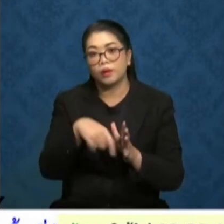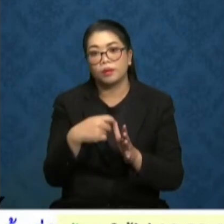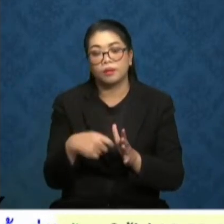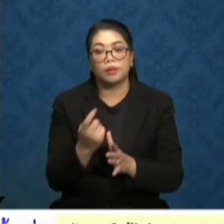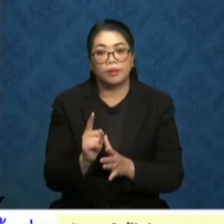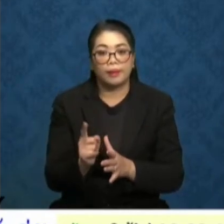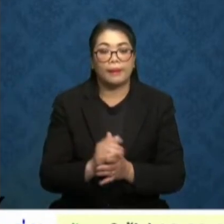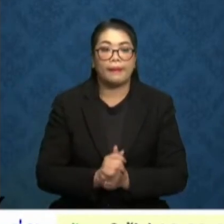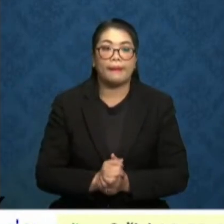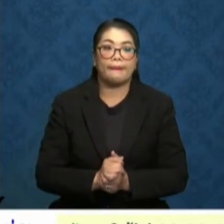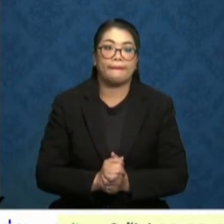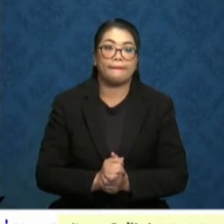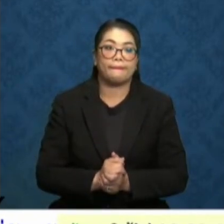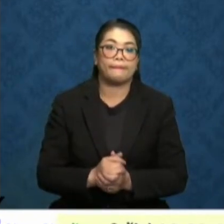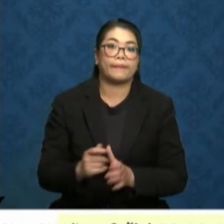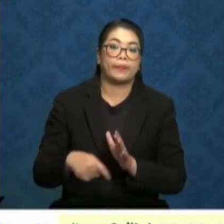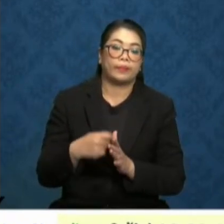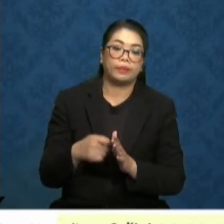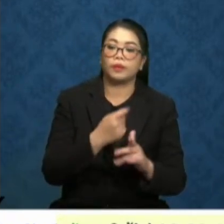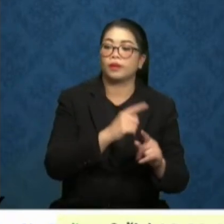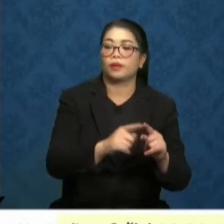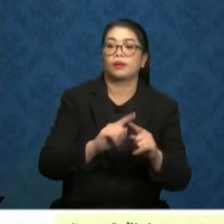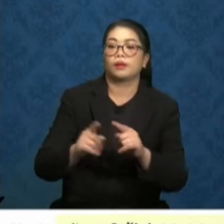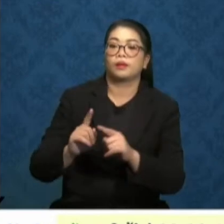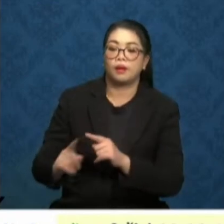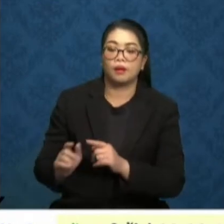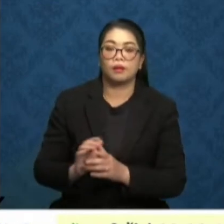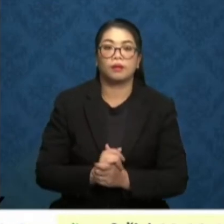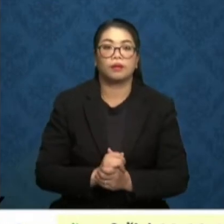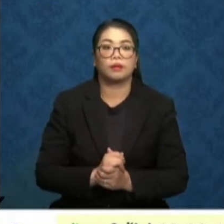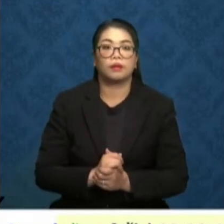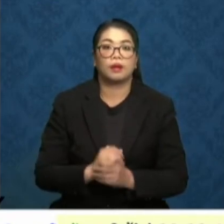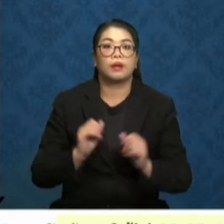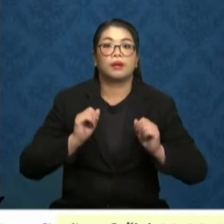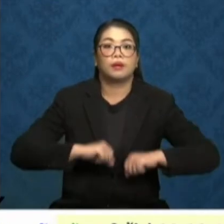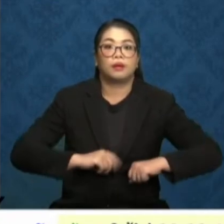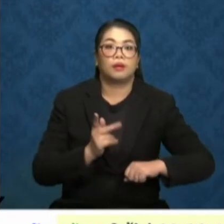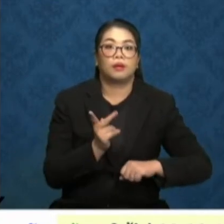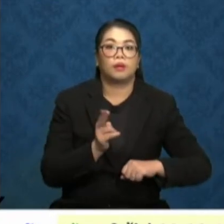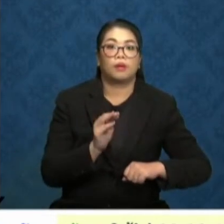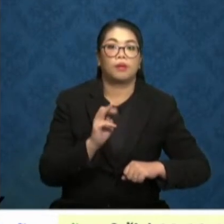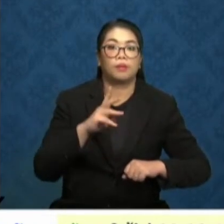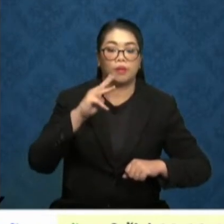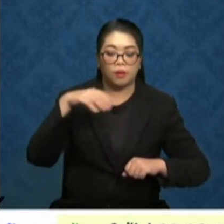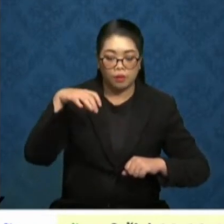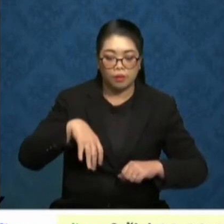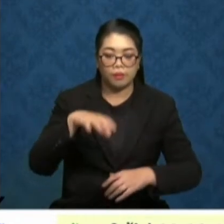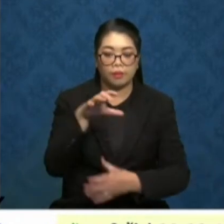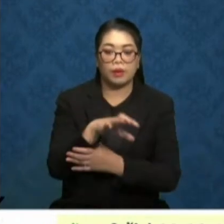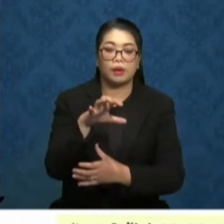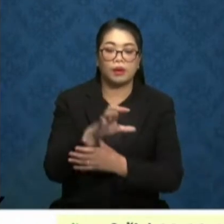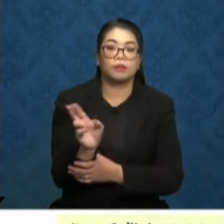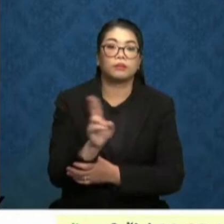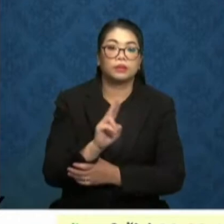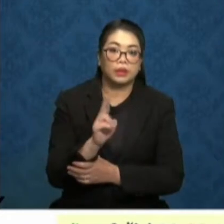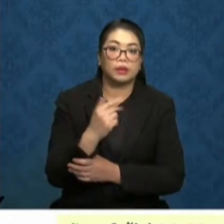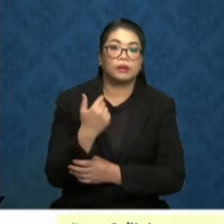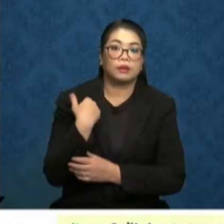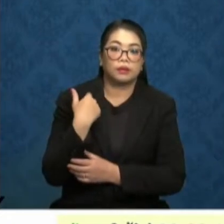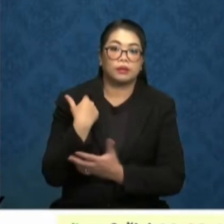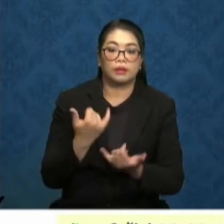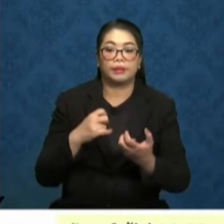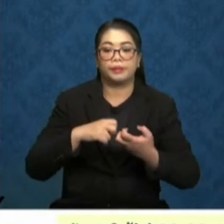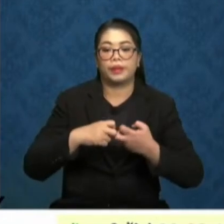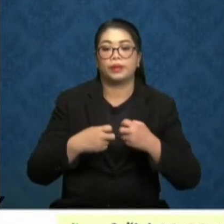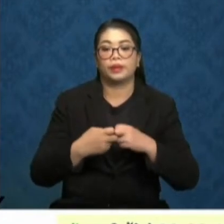กงนี้ได้ถึง